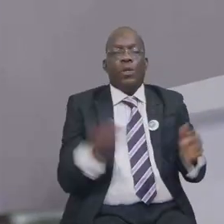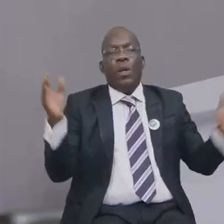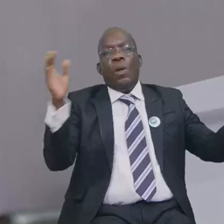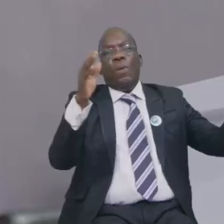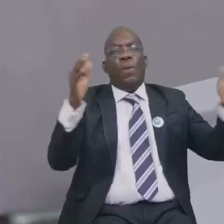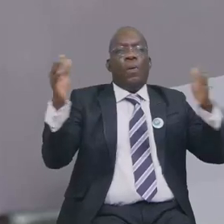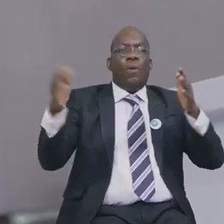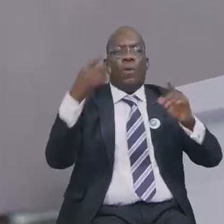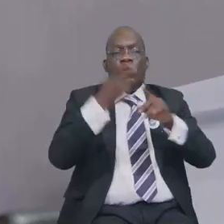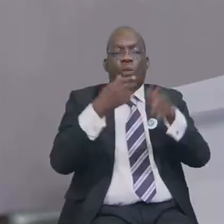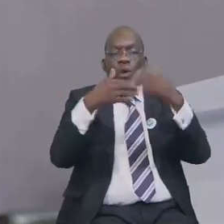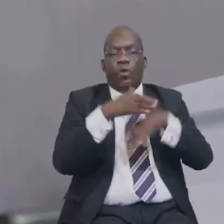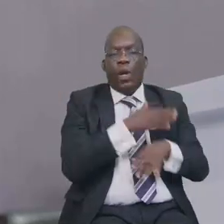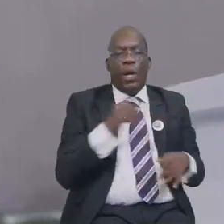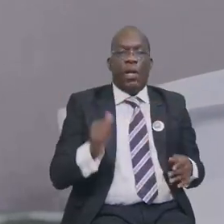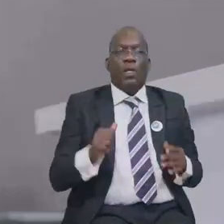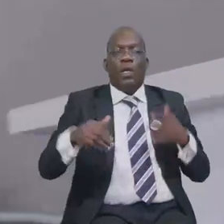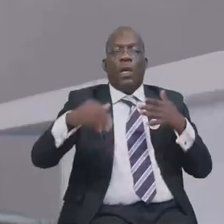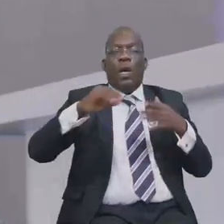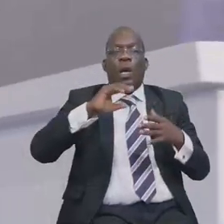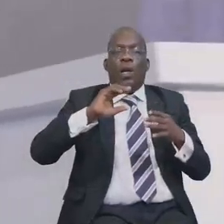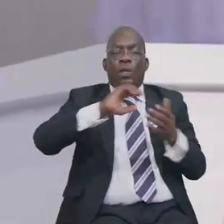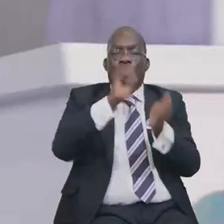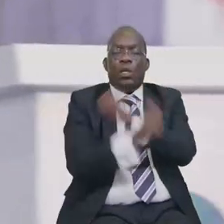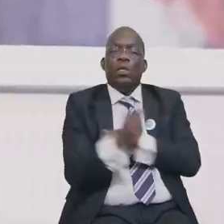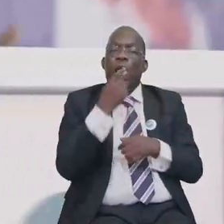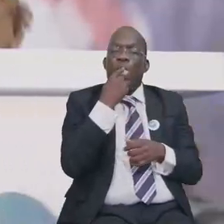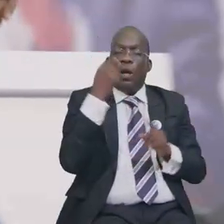des langues de feu, comme des langues de feu, et